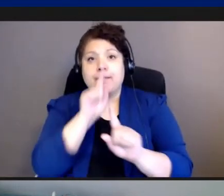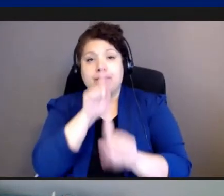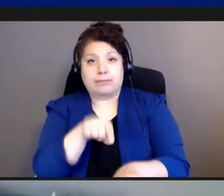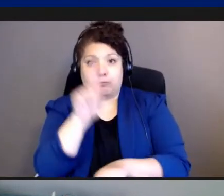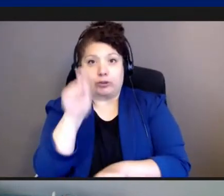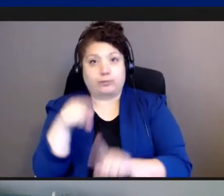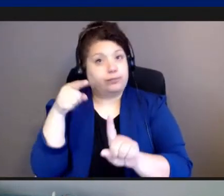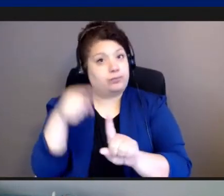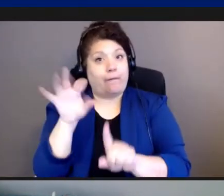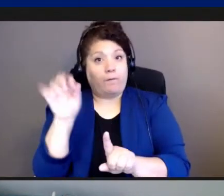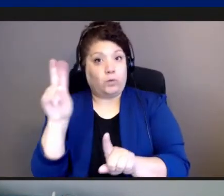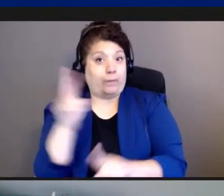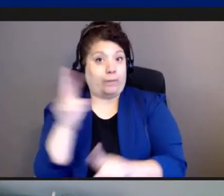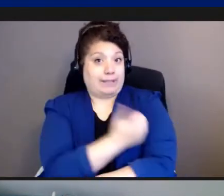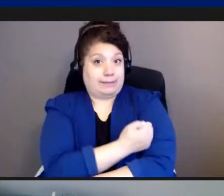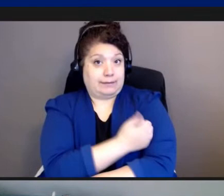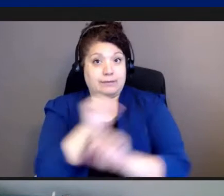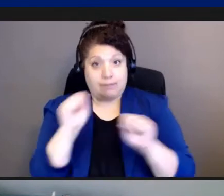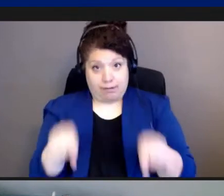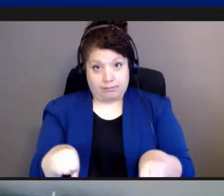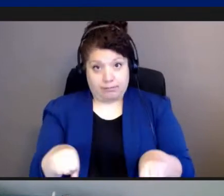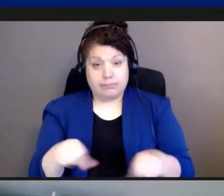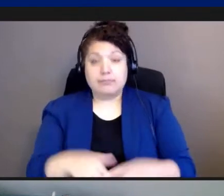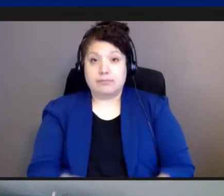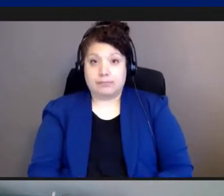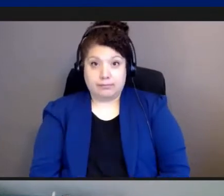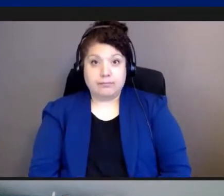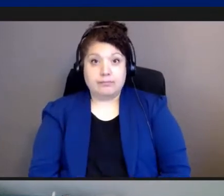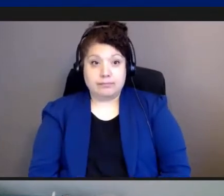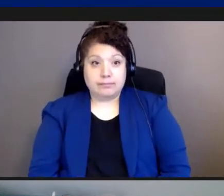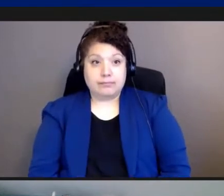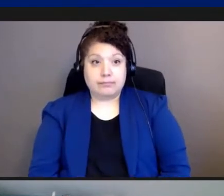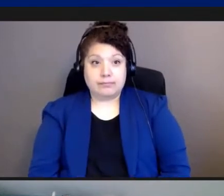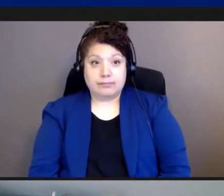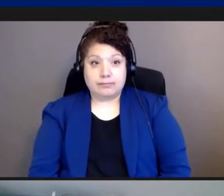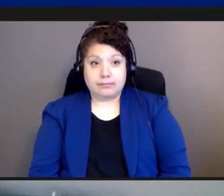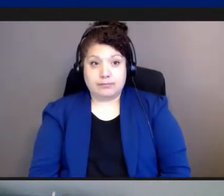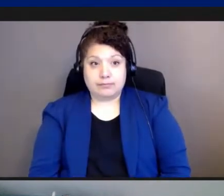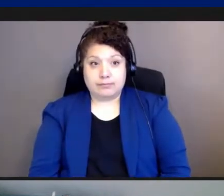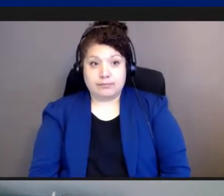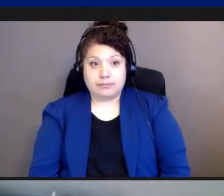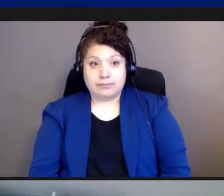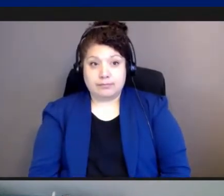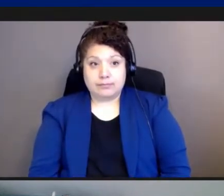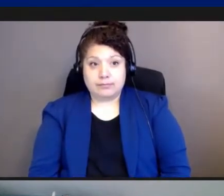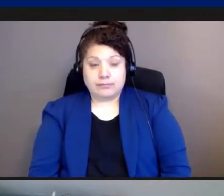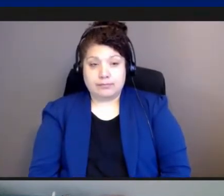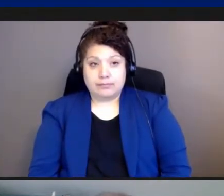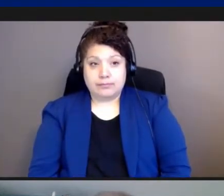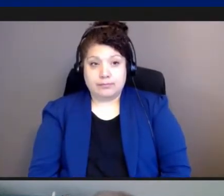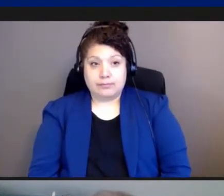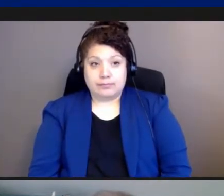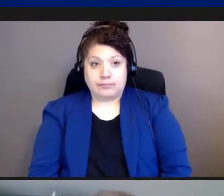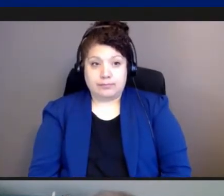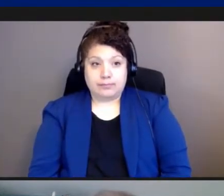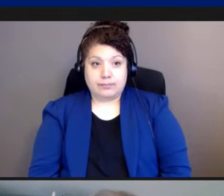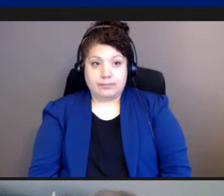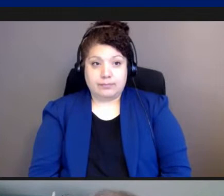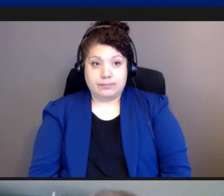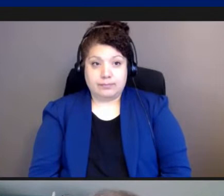year. Sans plus tarder, nous commençons avec TVA Gatineau, Ottawa. Renaud Bourbonnais, c'est à vous.